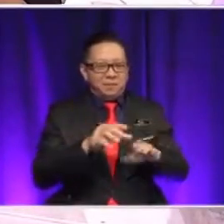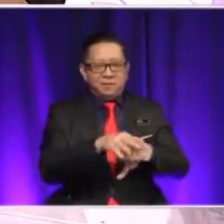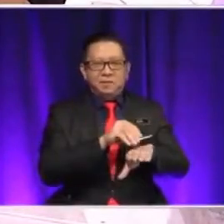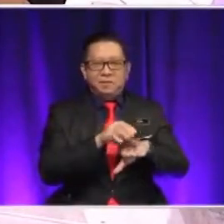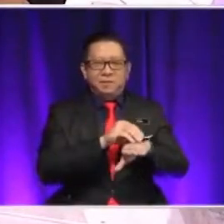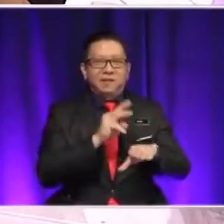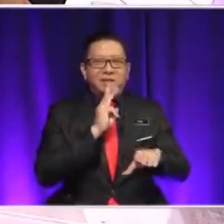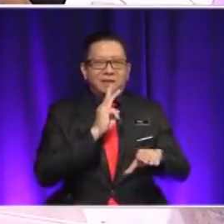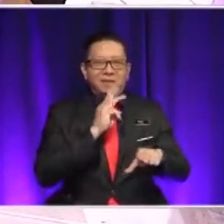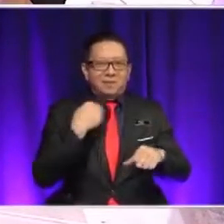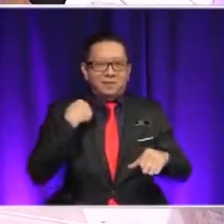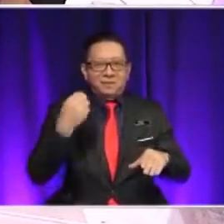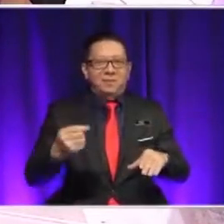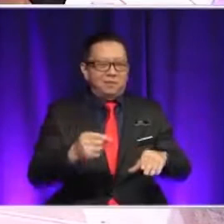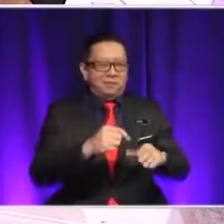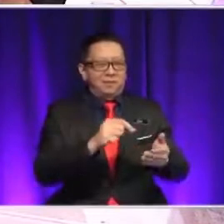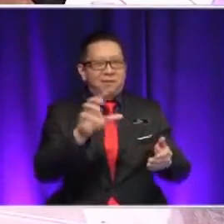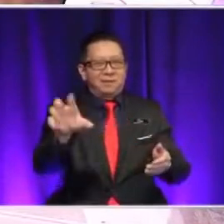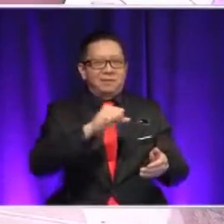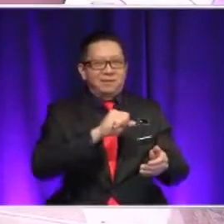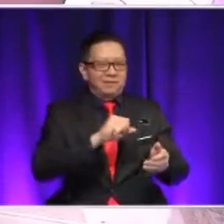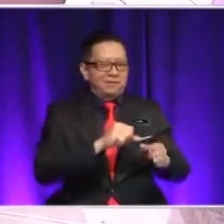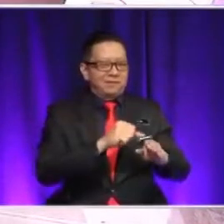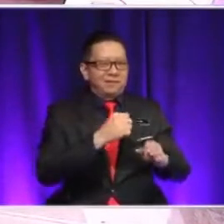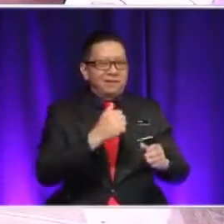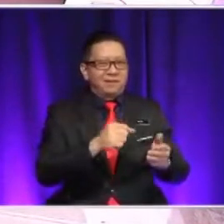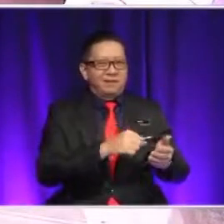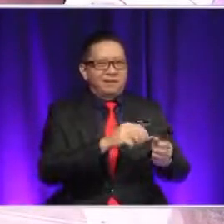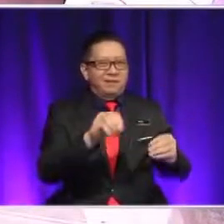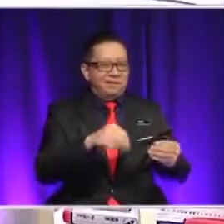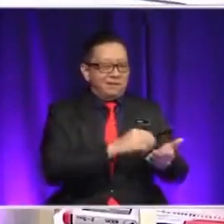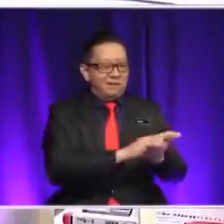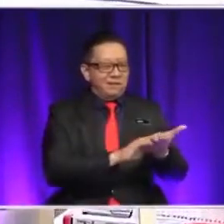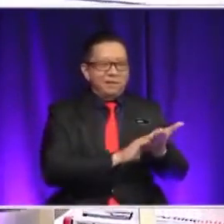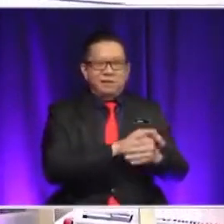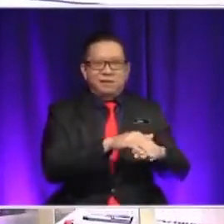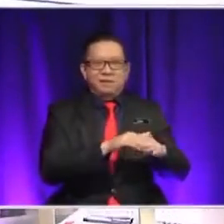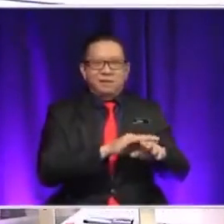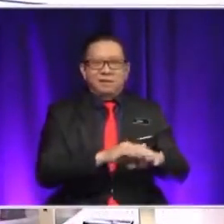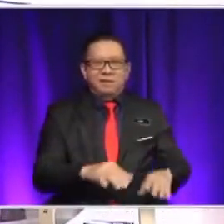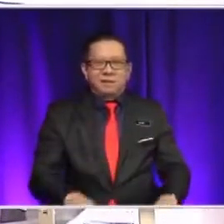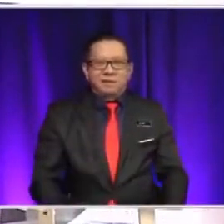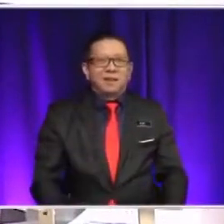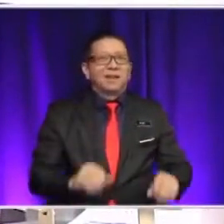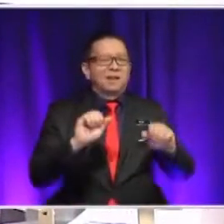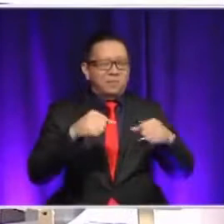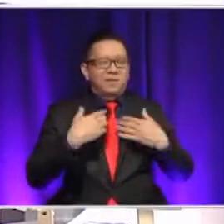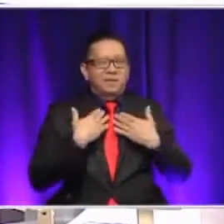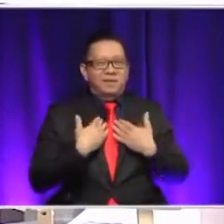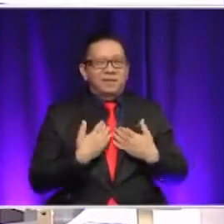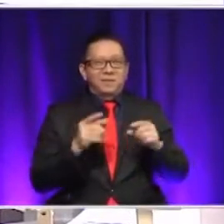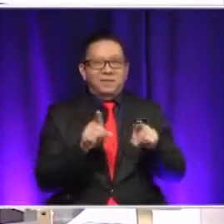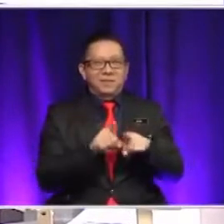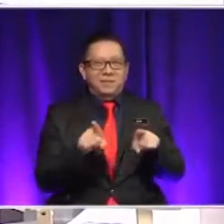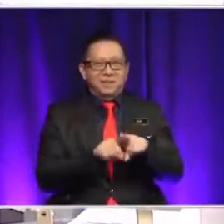jeruk sapu dalam nih oh halo oke semuanya kita boleh menggunakan Febri ataupun Kai tapi